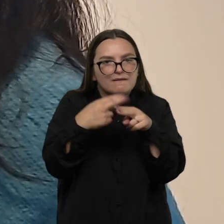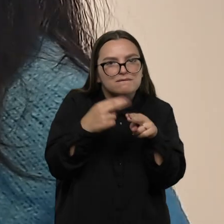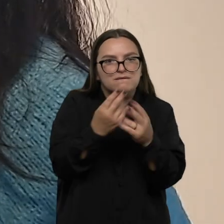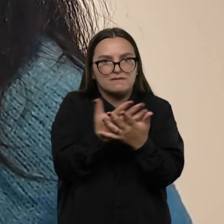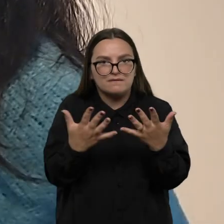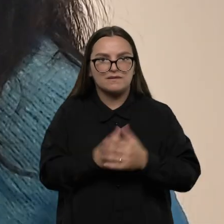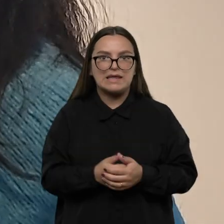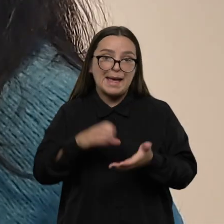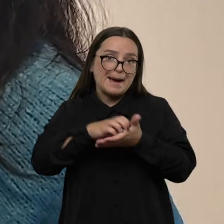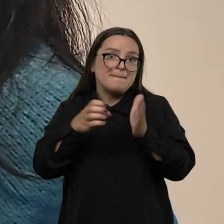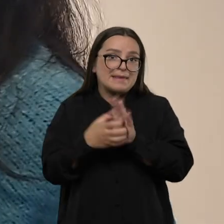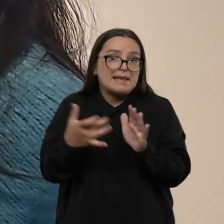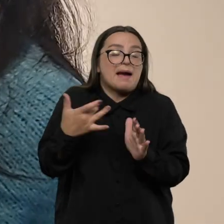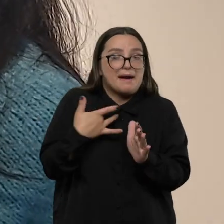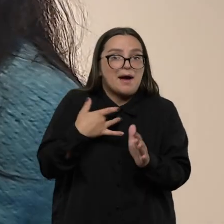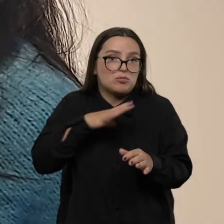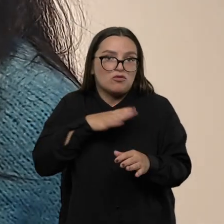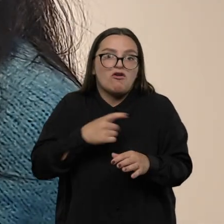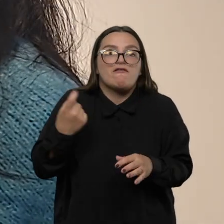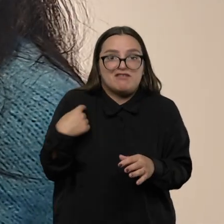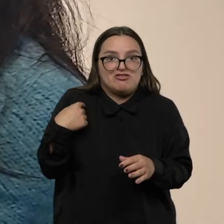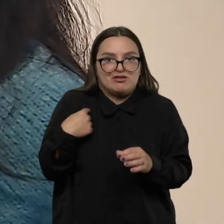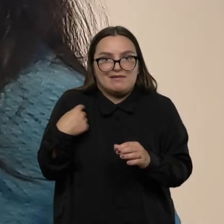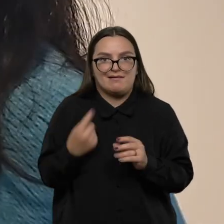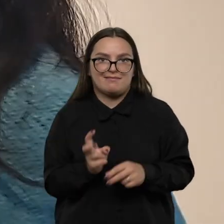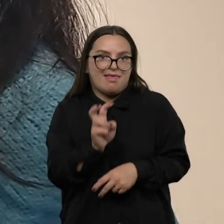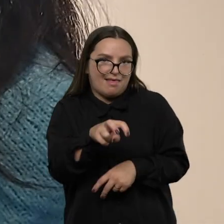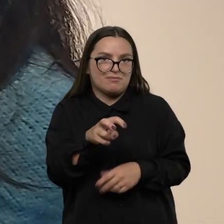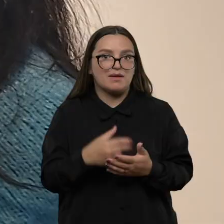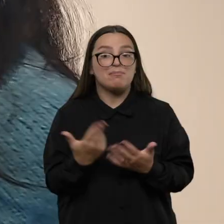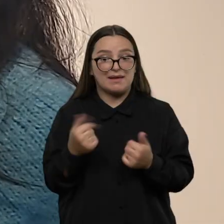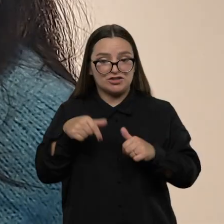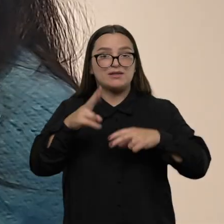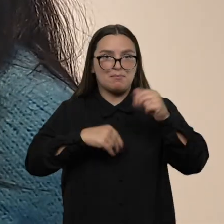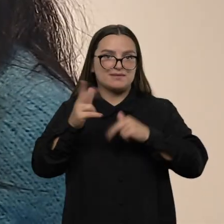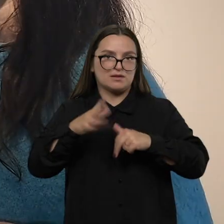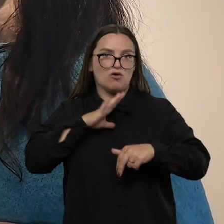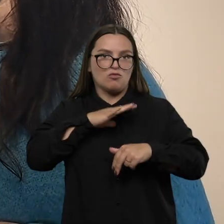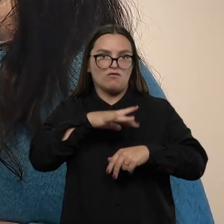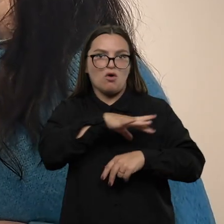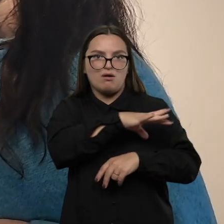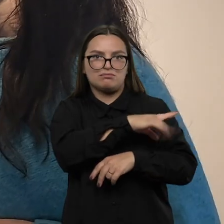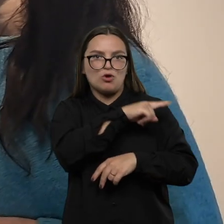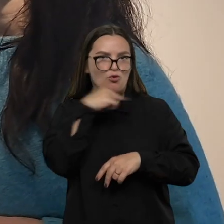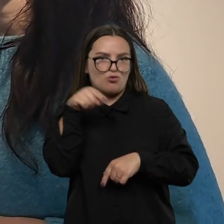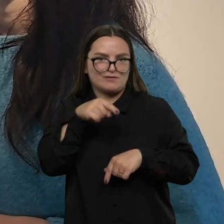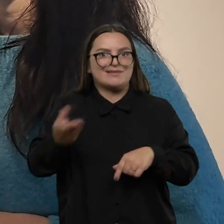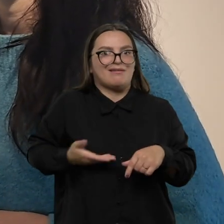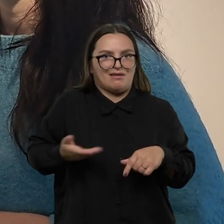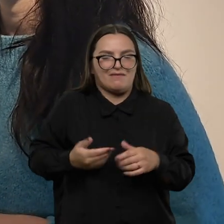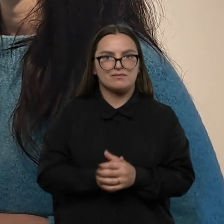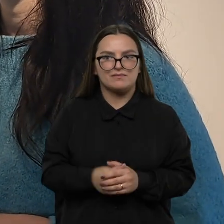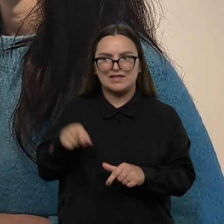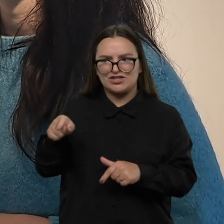ir kabinetas galbūt kažkuriuo metu ir buvo viršininkų, bet taip čia jie gyveno šitam pastate. Tai šitos sienos iš